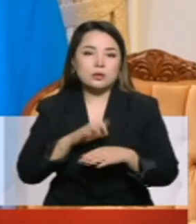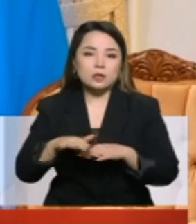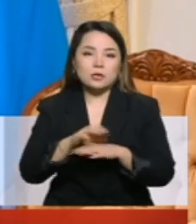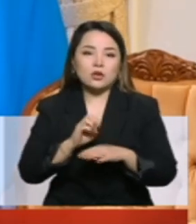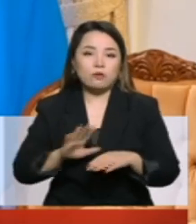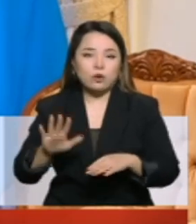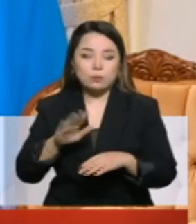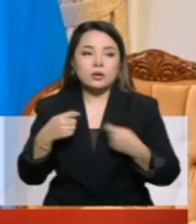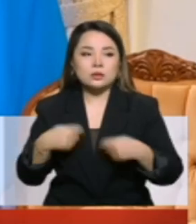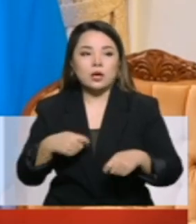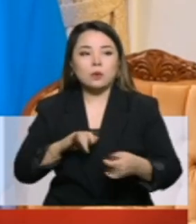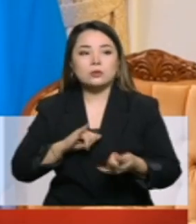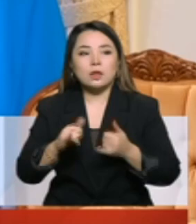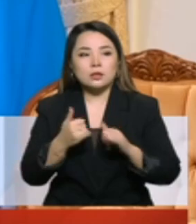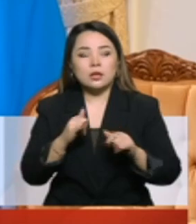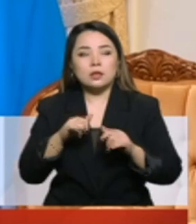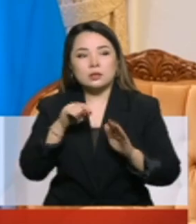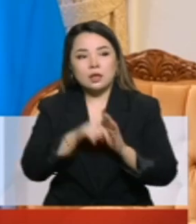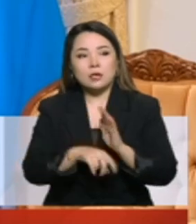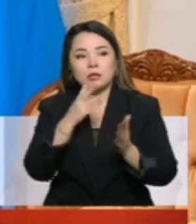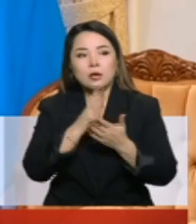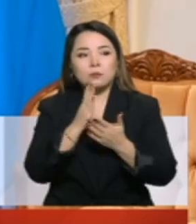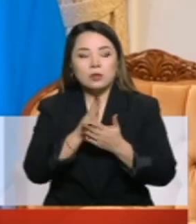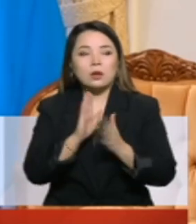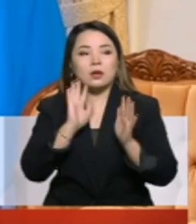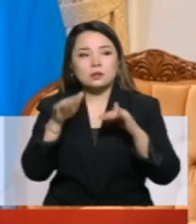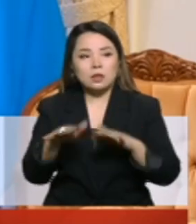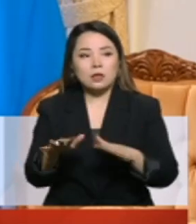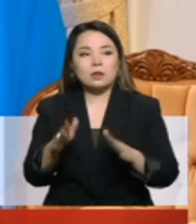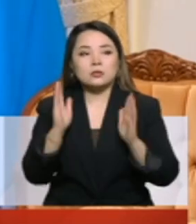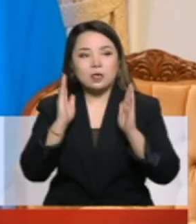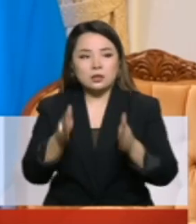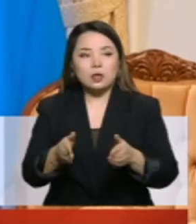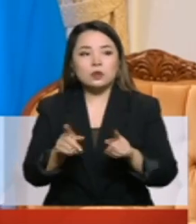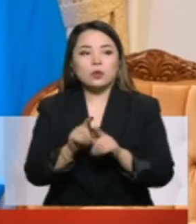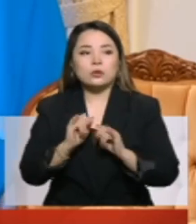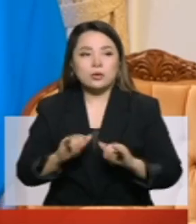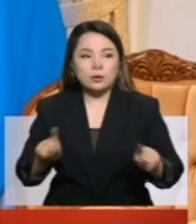сауда саттықты тереңдетіп жатыр. Оған Транскаспий дәлізінің қарқынды дамып жатқаны дәлел.